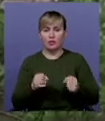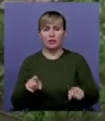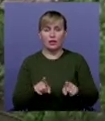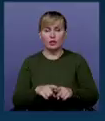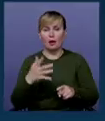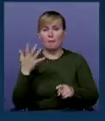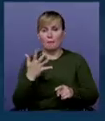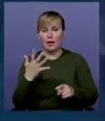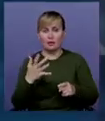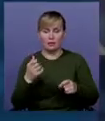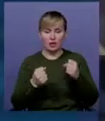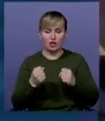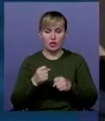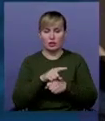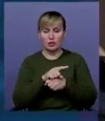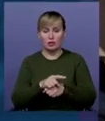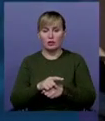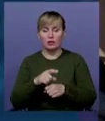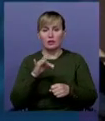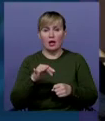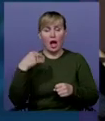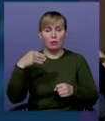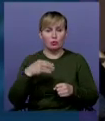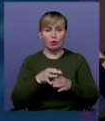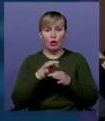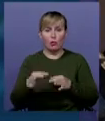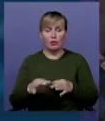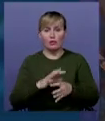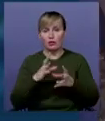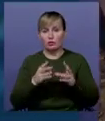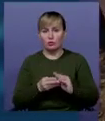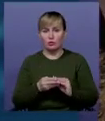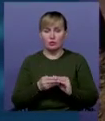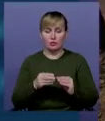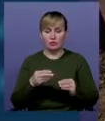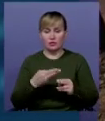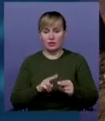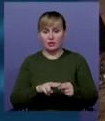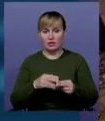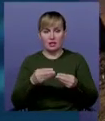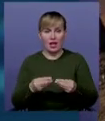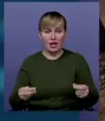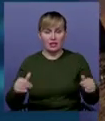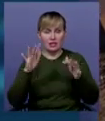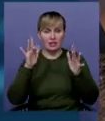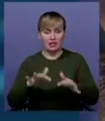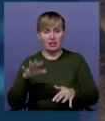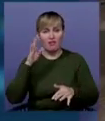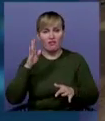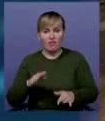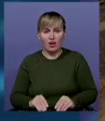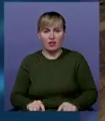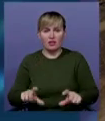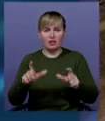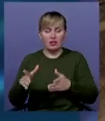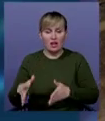5 мотопомп. Между тем, в Акмолинской области в результате интенсивного таяния снега произошло повышение уровня воды